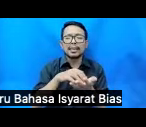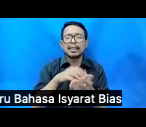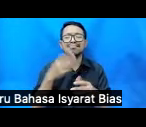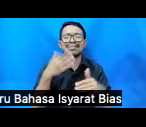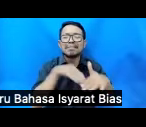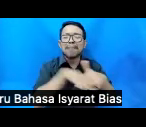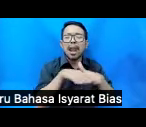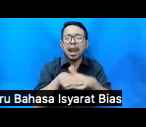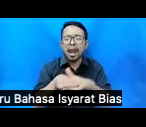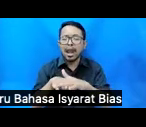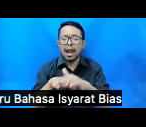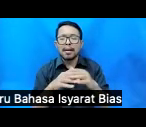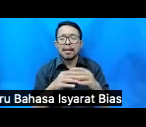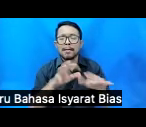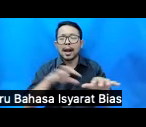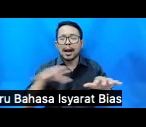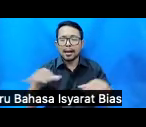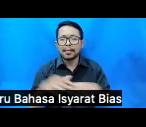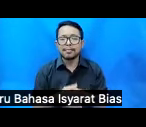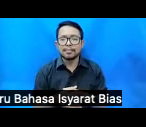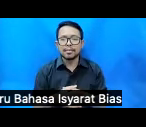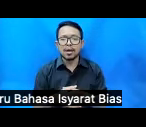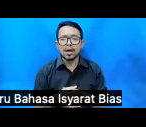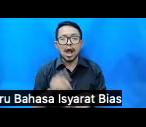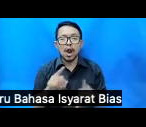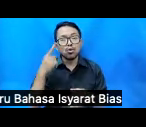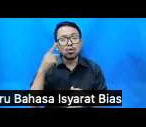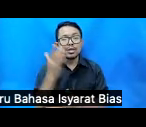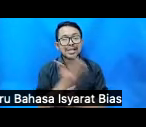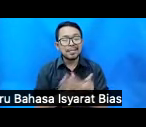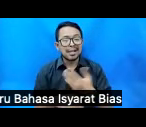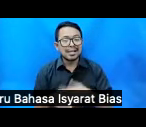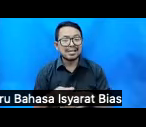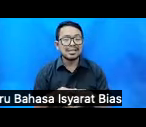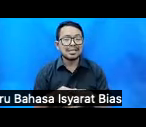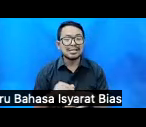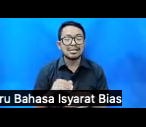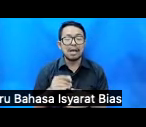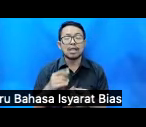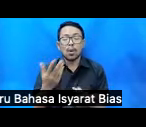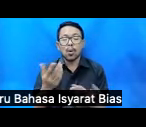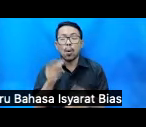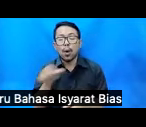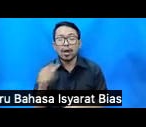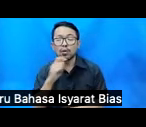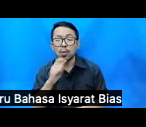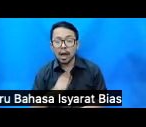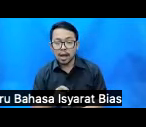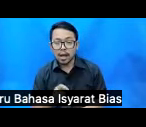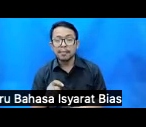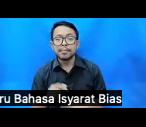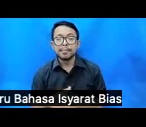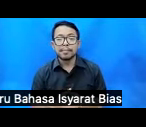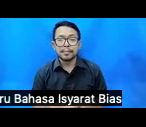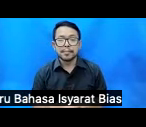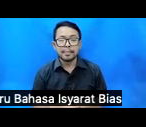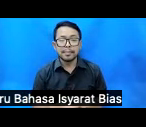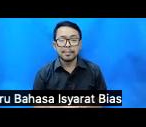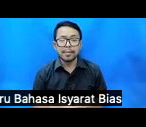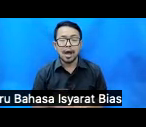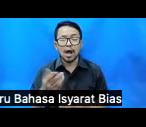penyimpanan barang. Kalau yang disabilitas kayak para lansia yang pakai kursi